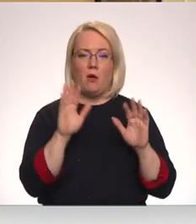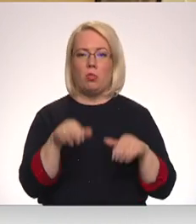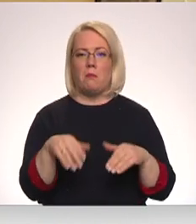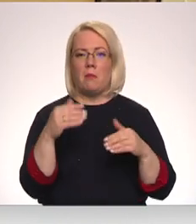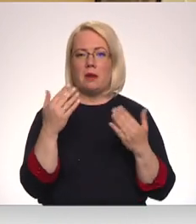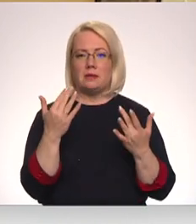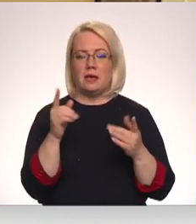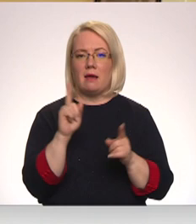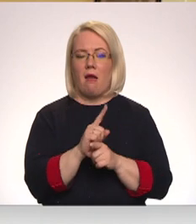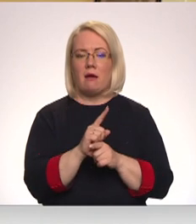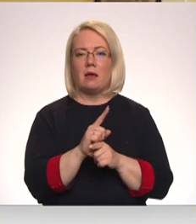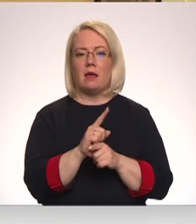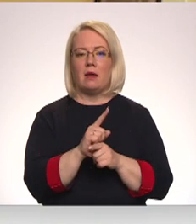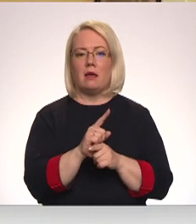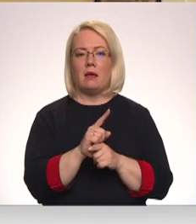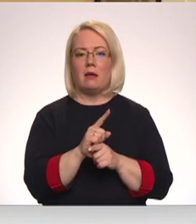arī